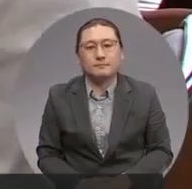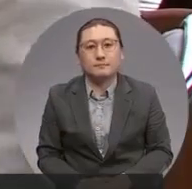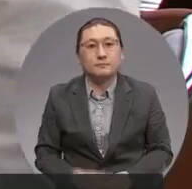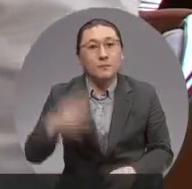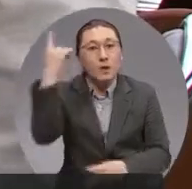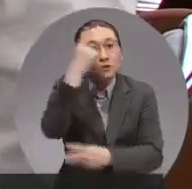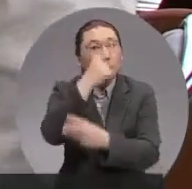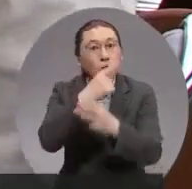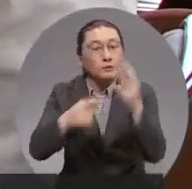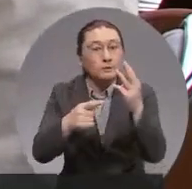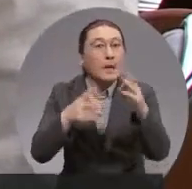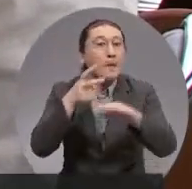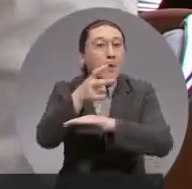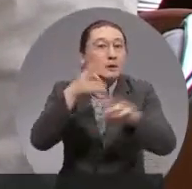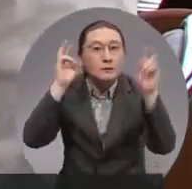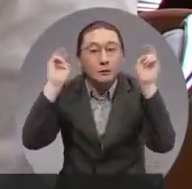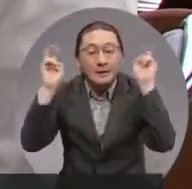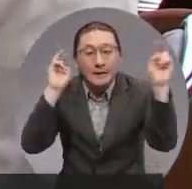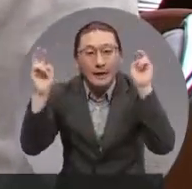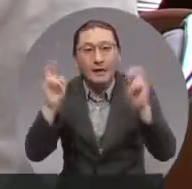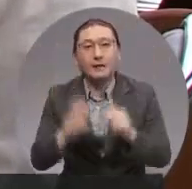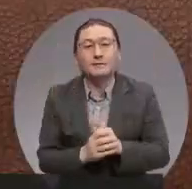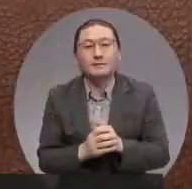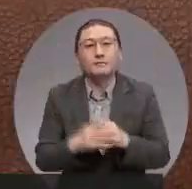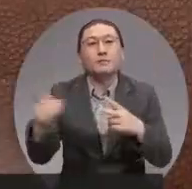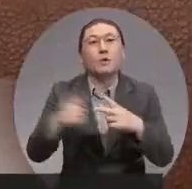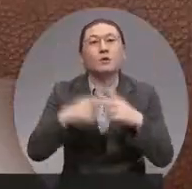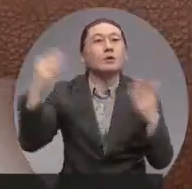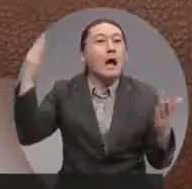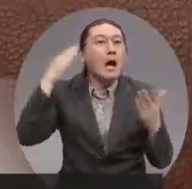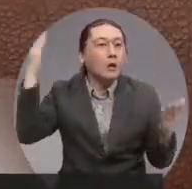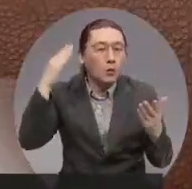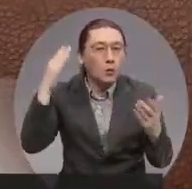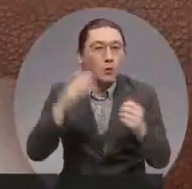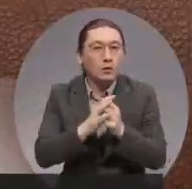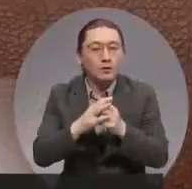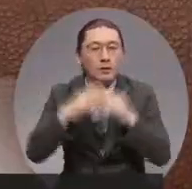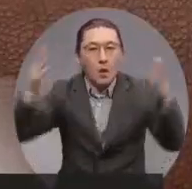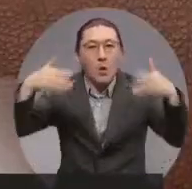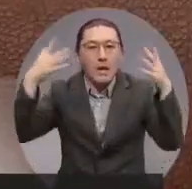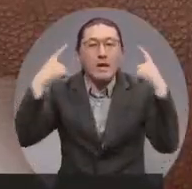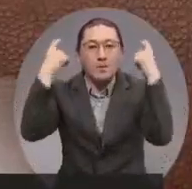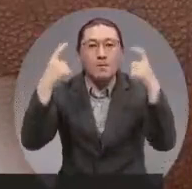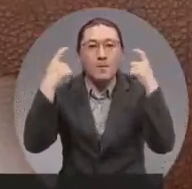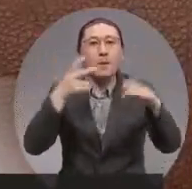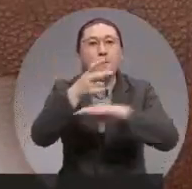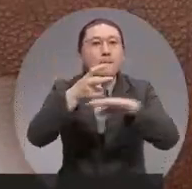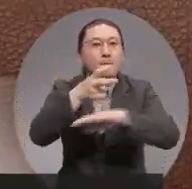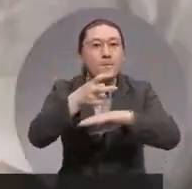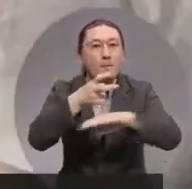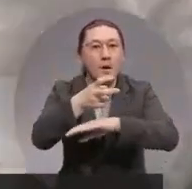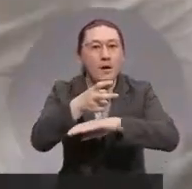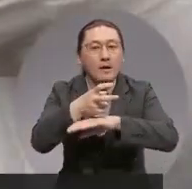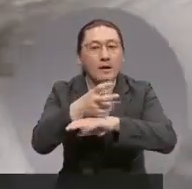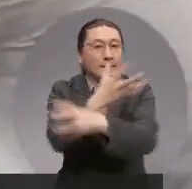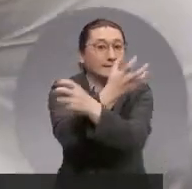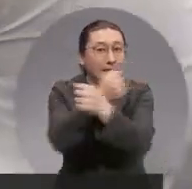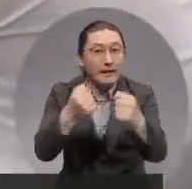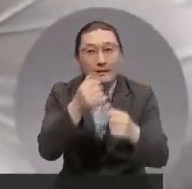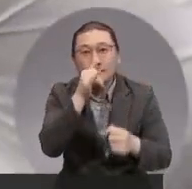청주의 한 전세버스 업체입니다. 초등학교 아홉 곳과 가을 소풍, 수학여행에 쓸 버스 임차 계약을